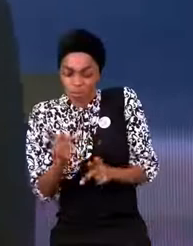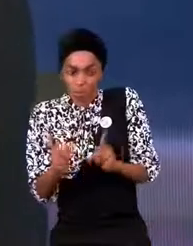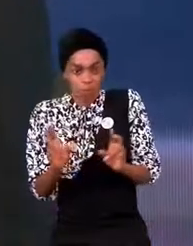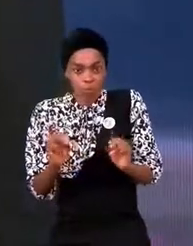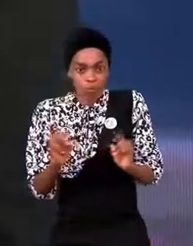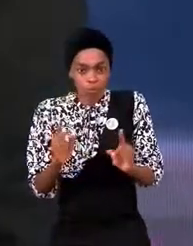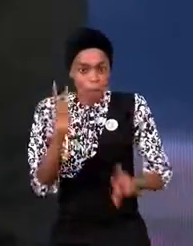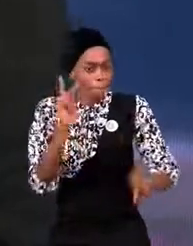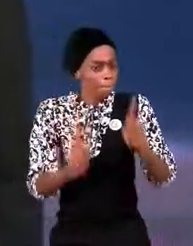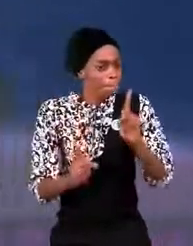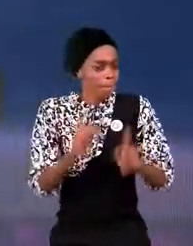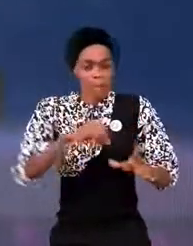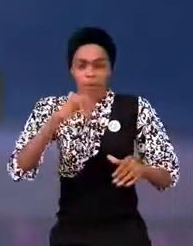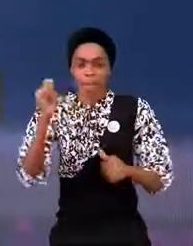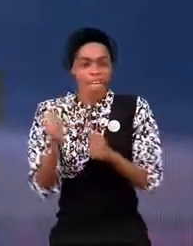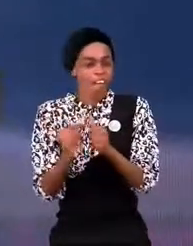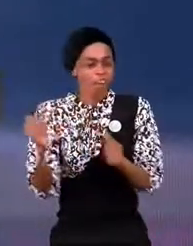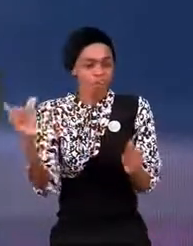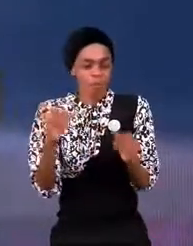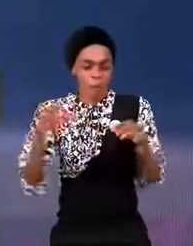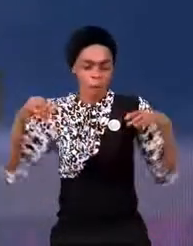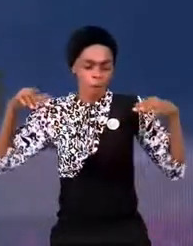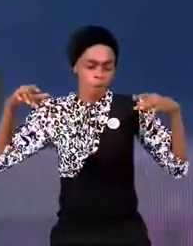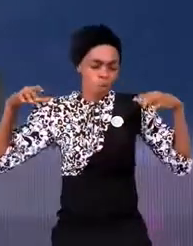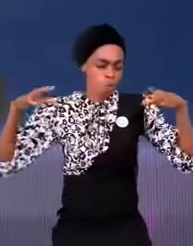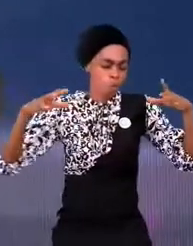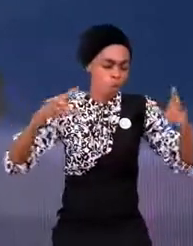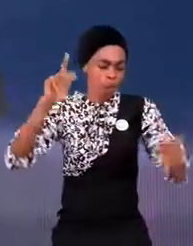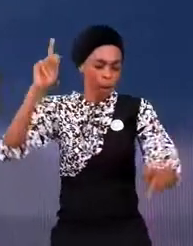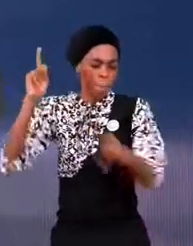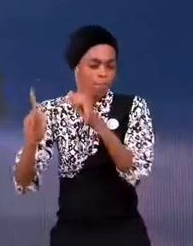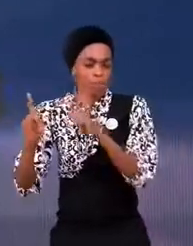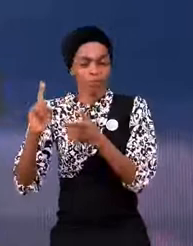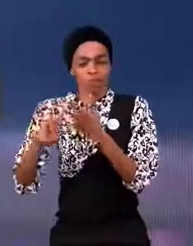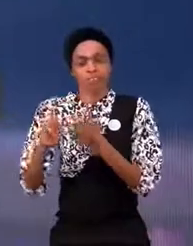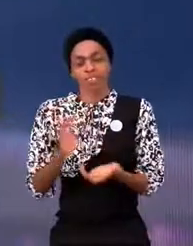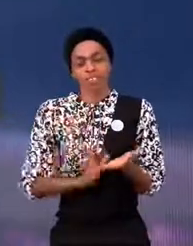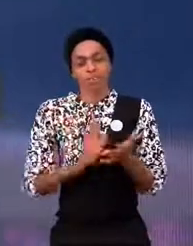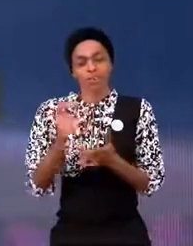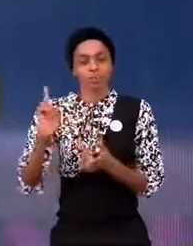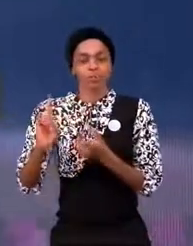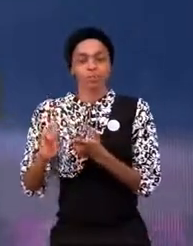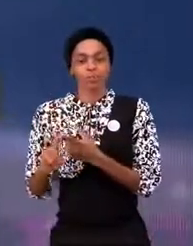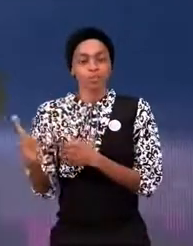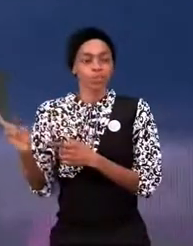des multitudes à la gloire. Et le va à la perfection